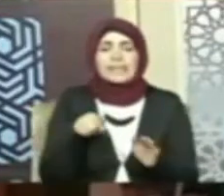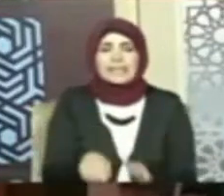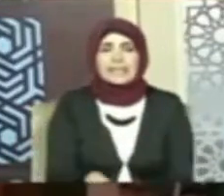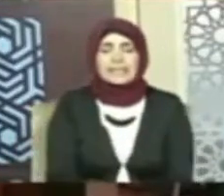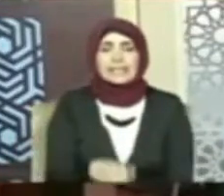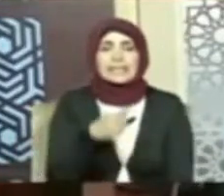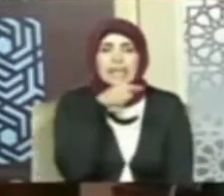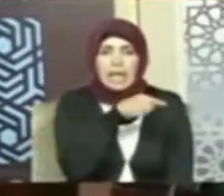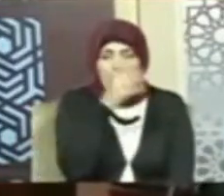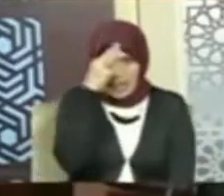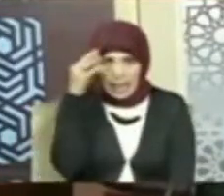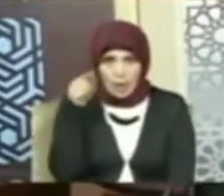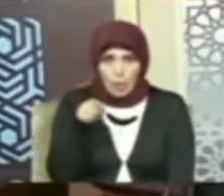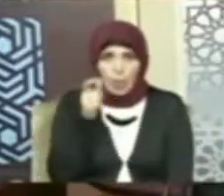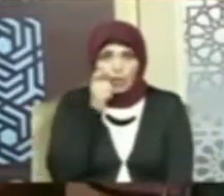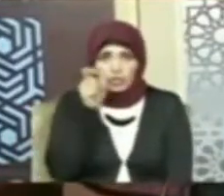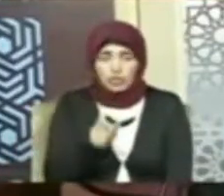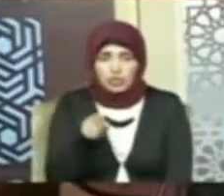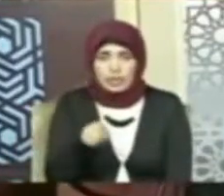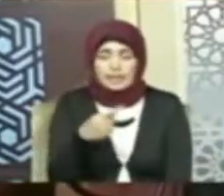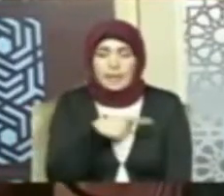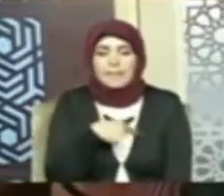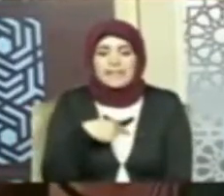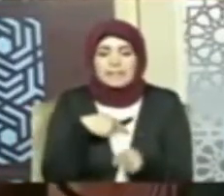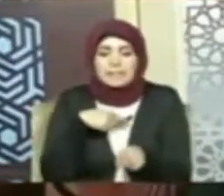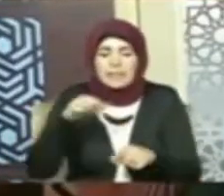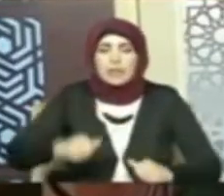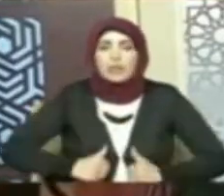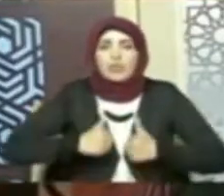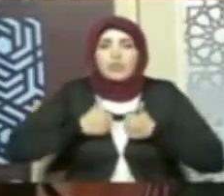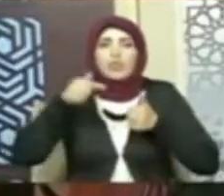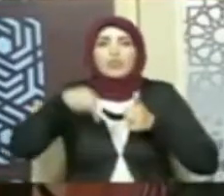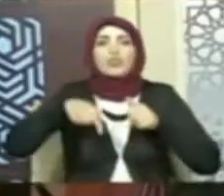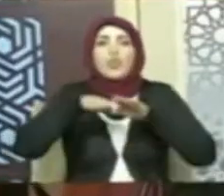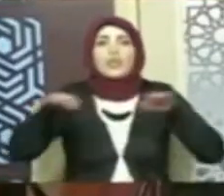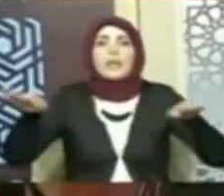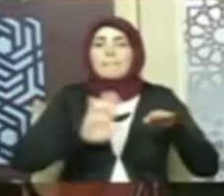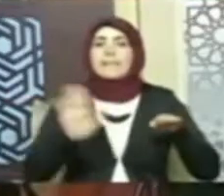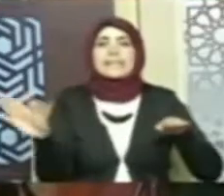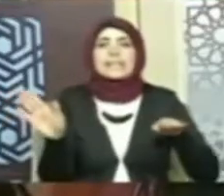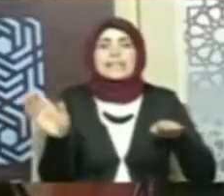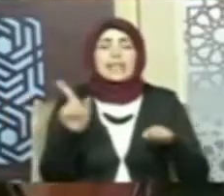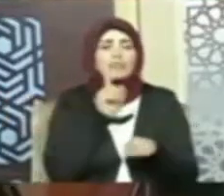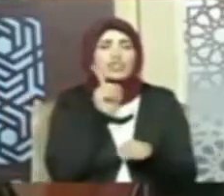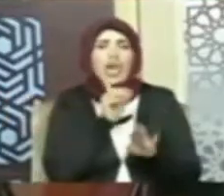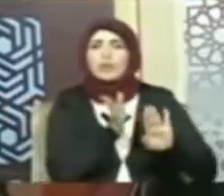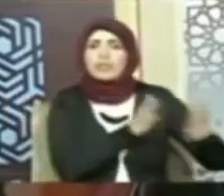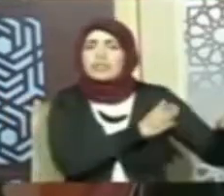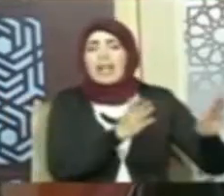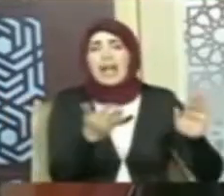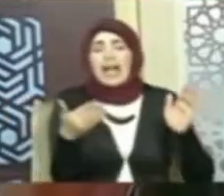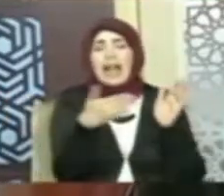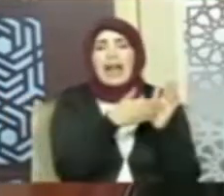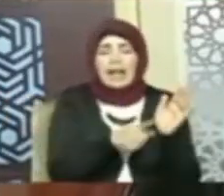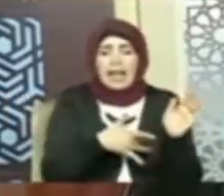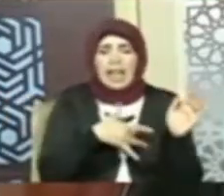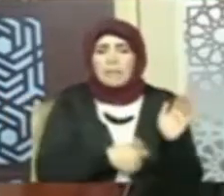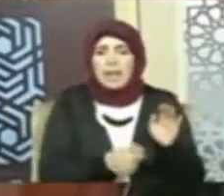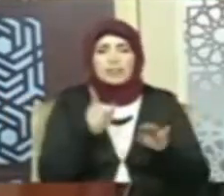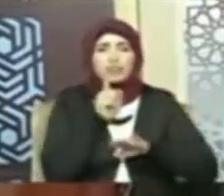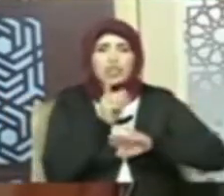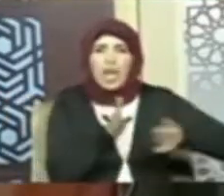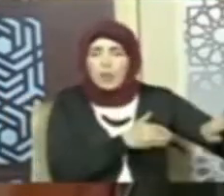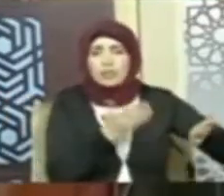الدين نعمر الدنيا باسم الآخرة أما الدنيا على حساب الآخرة على حساب الإيمان على